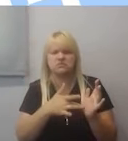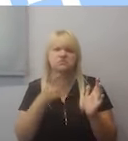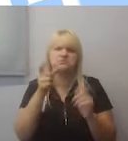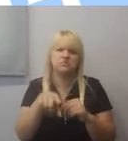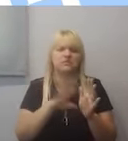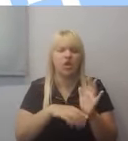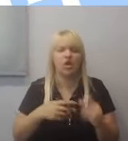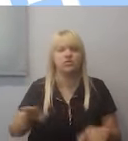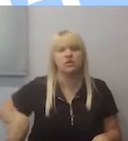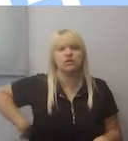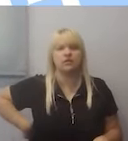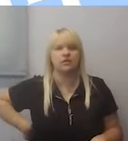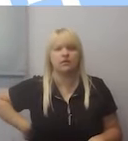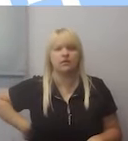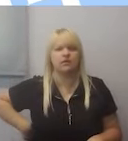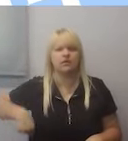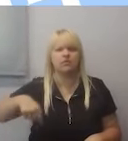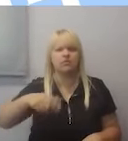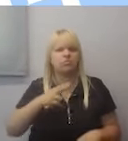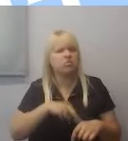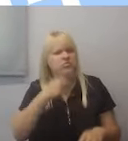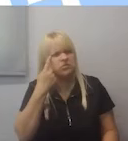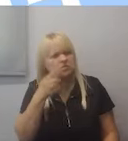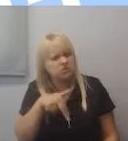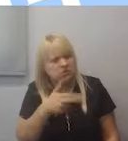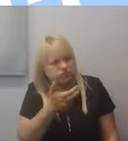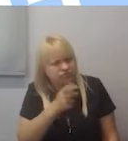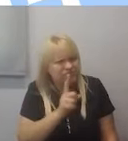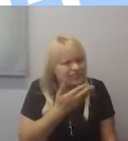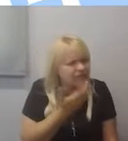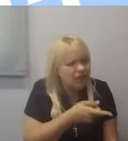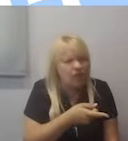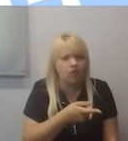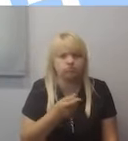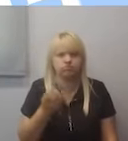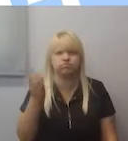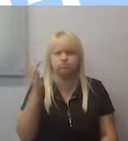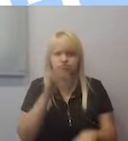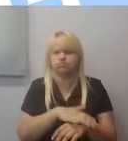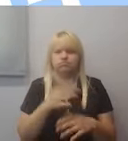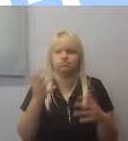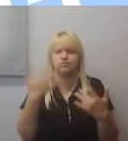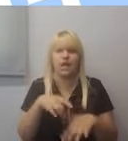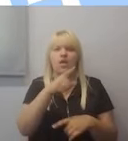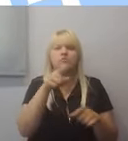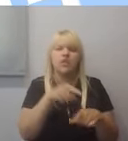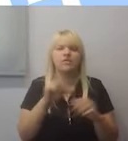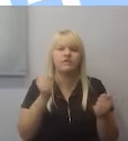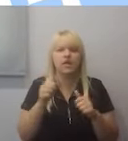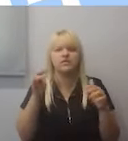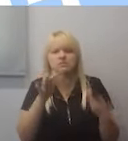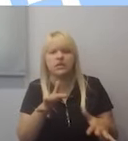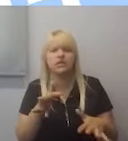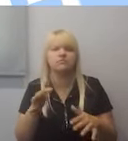ar ko policiss lai domā nu tev tur ir roces vai nav ja nu un šādas veida darbības imitācijas vai es paņemšu